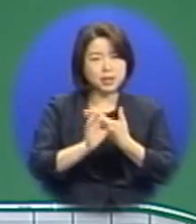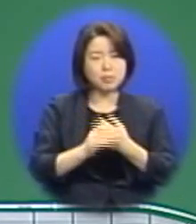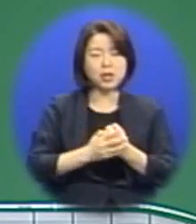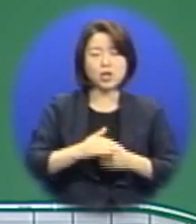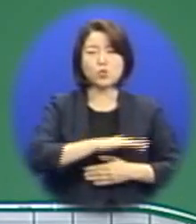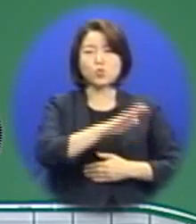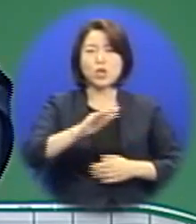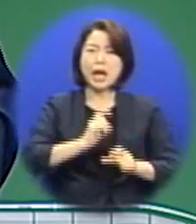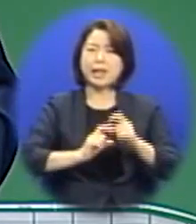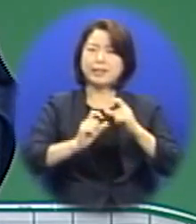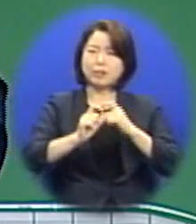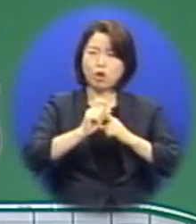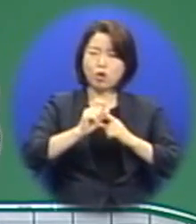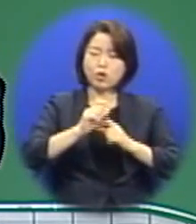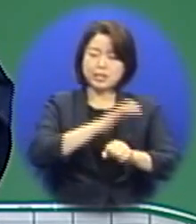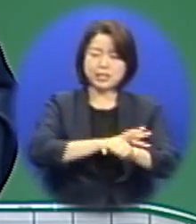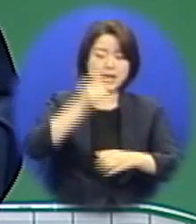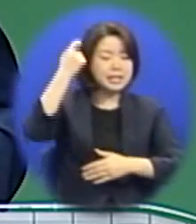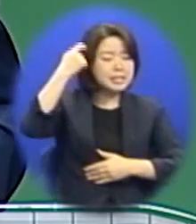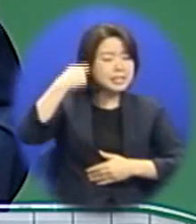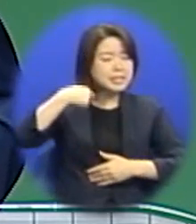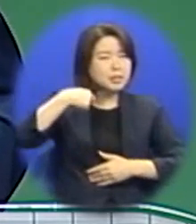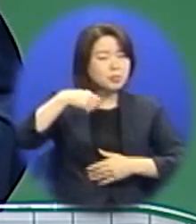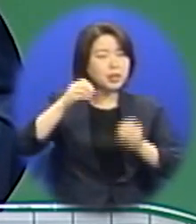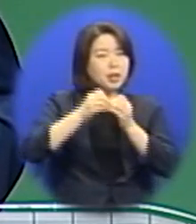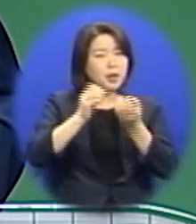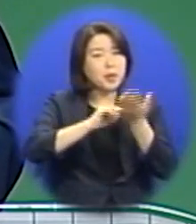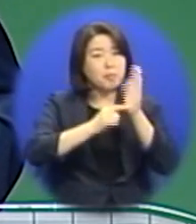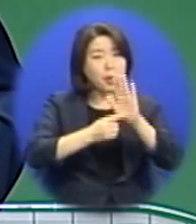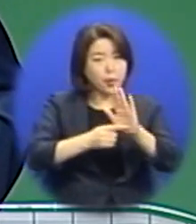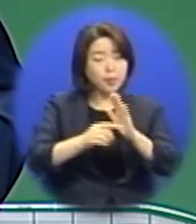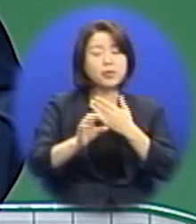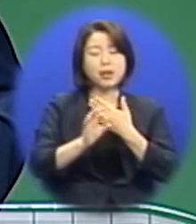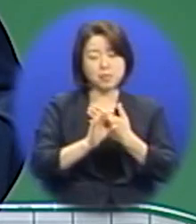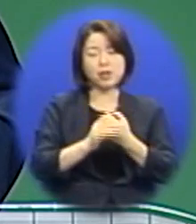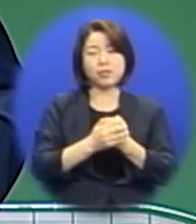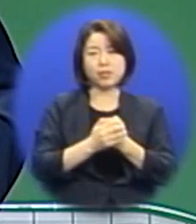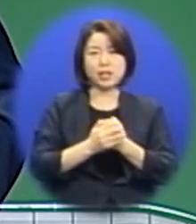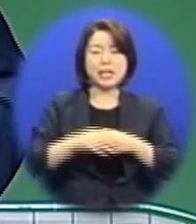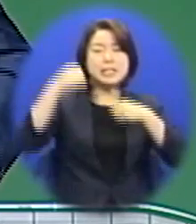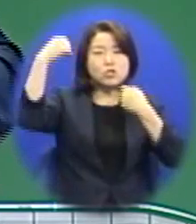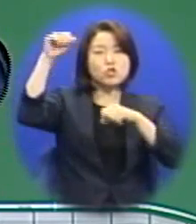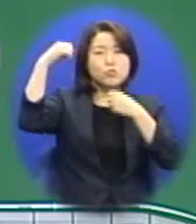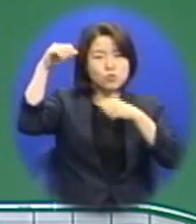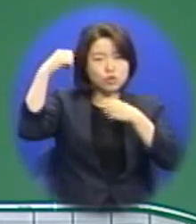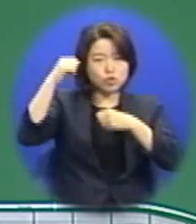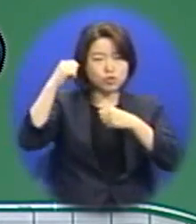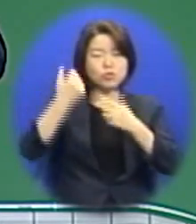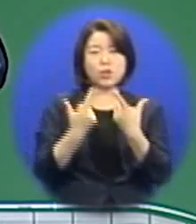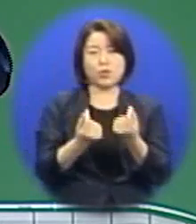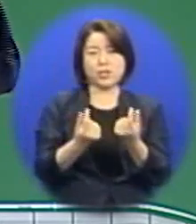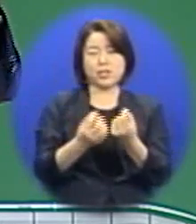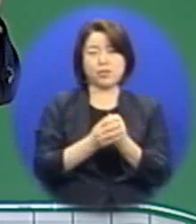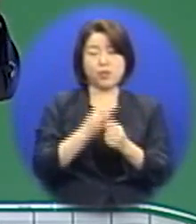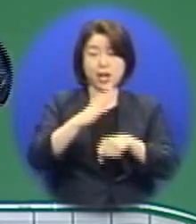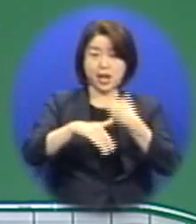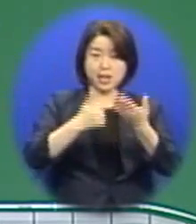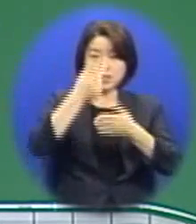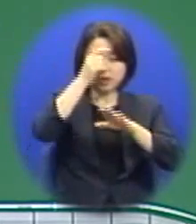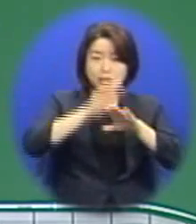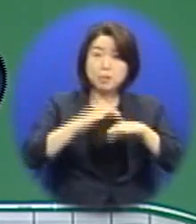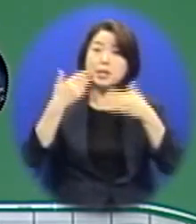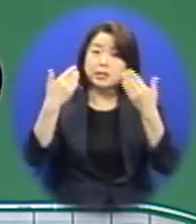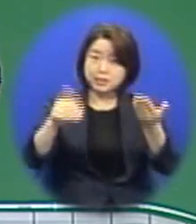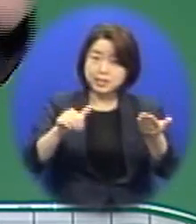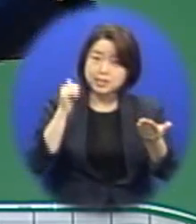우리가 실감나게 표현하자면 춤을 추라는 것과 같아요. 예배를 드리라, 하나님께 예배를 드리자, 이